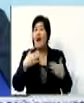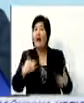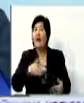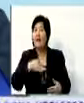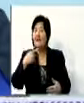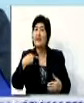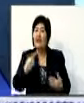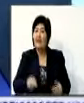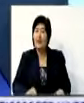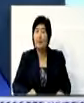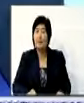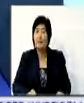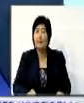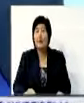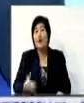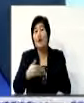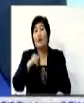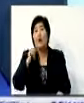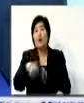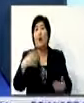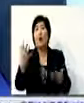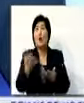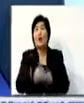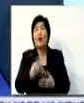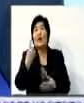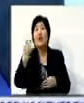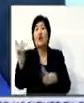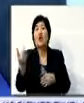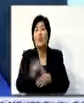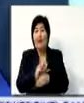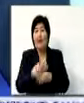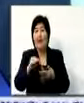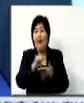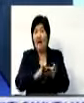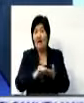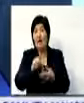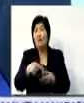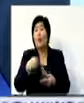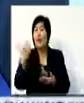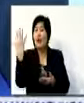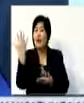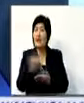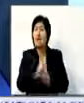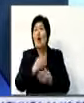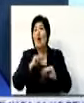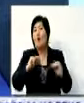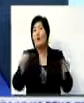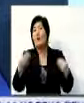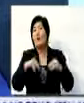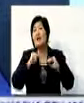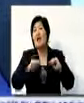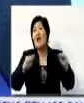айтты. Мен бұл жетістігімді екінші мәрте қайталап отырмын. Мен бұл жетістікке ұстаздарының берген